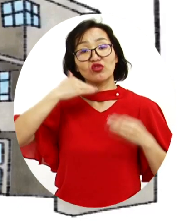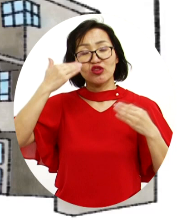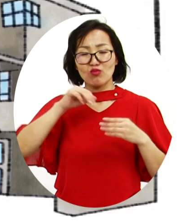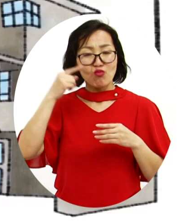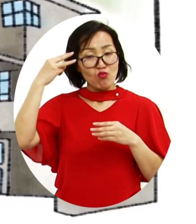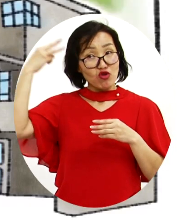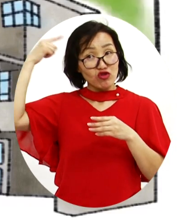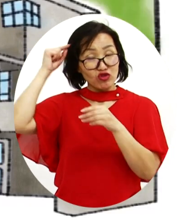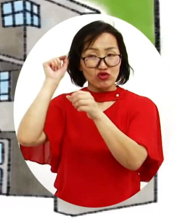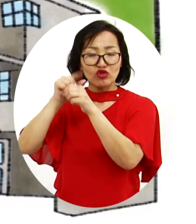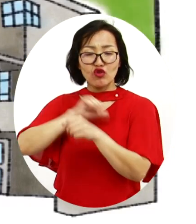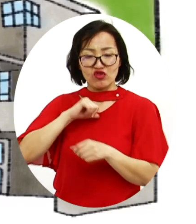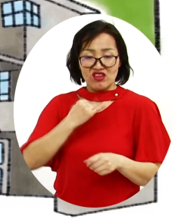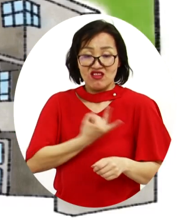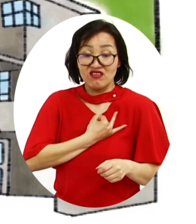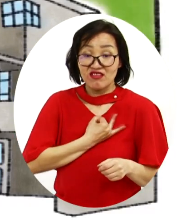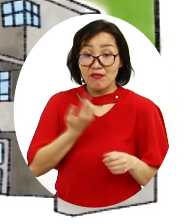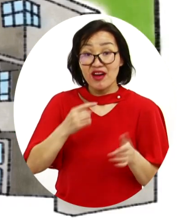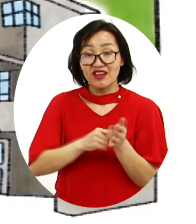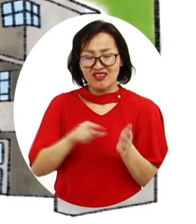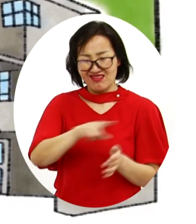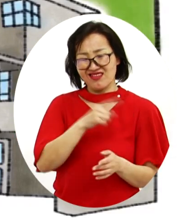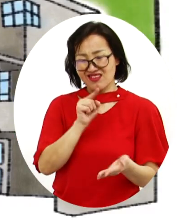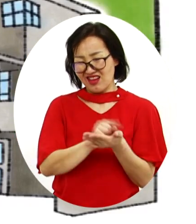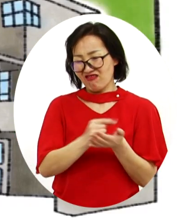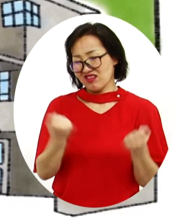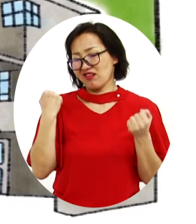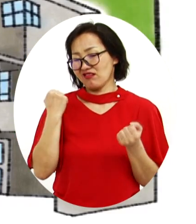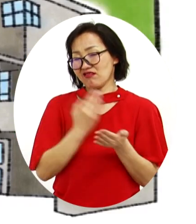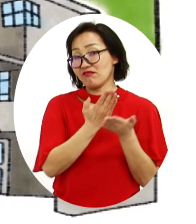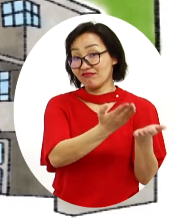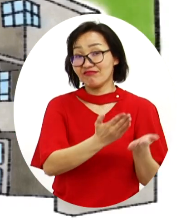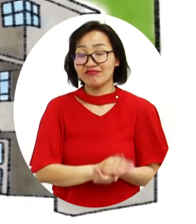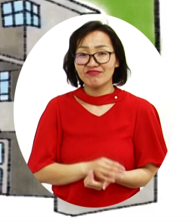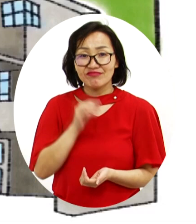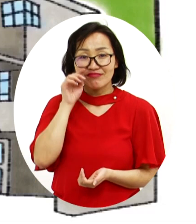өөртөө итгэлтэй байх хэрэгтэй. Чи заавал чадна.